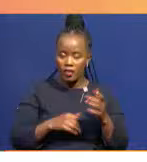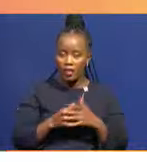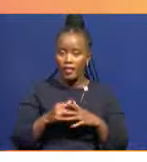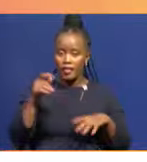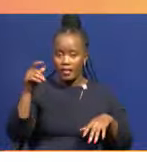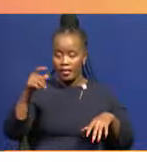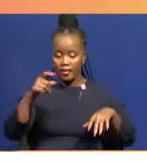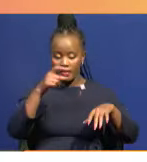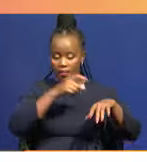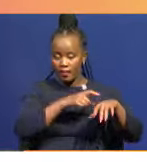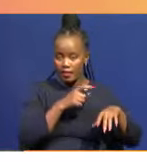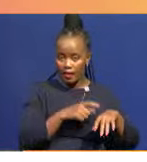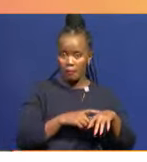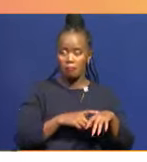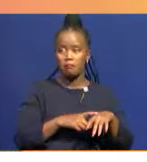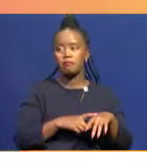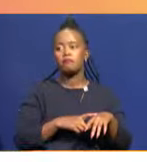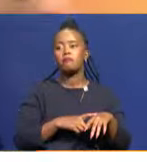umefika.